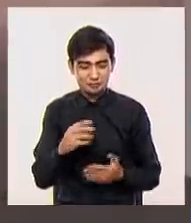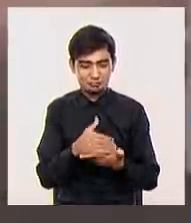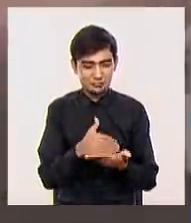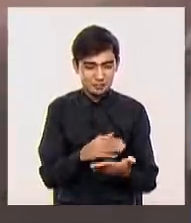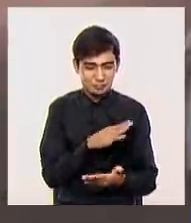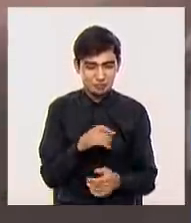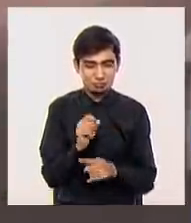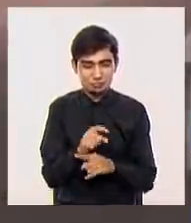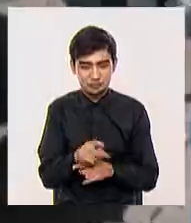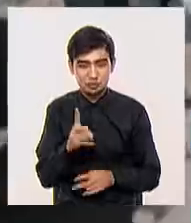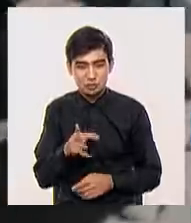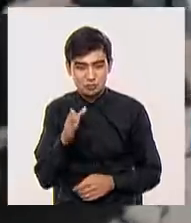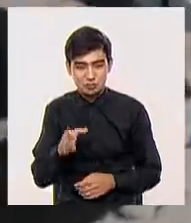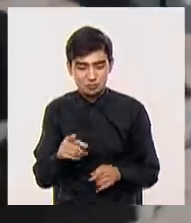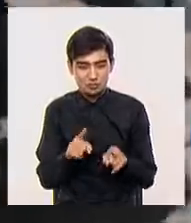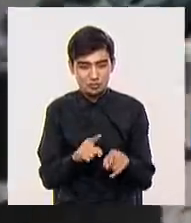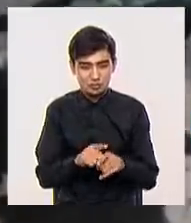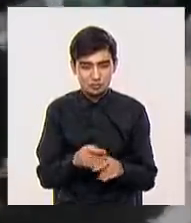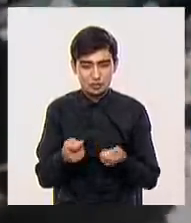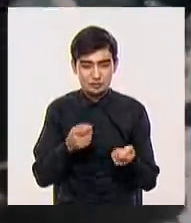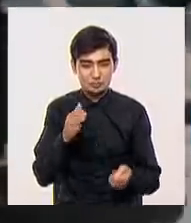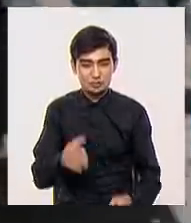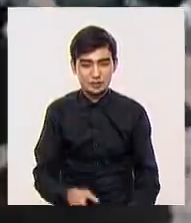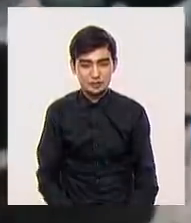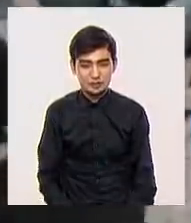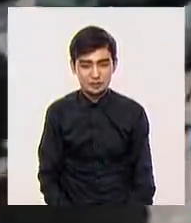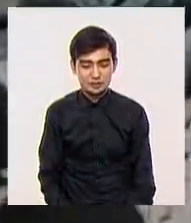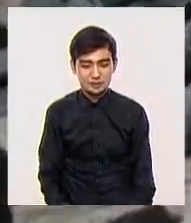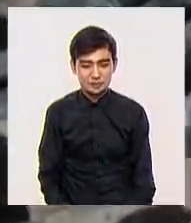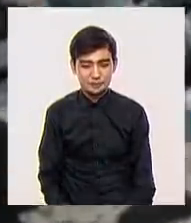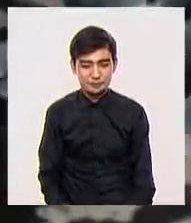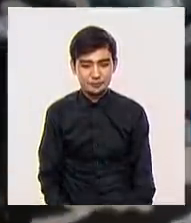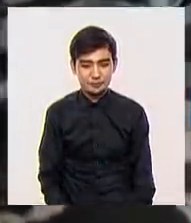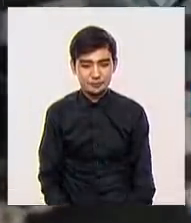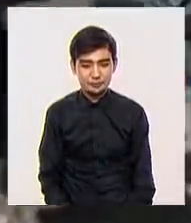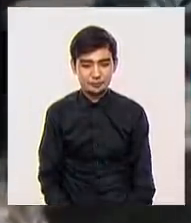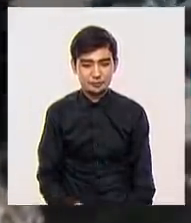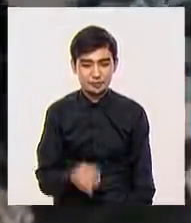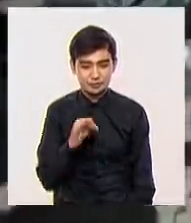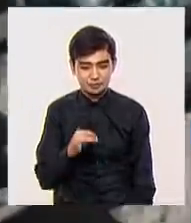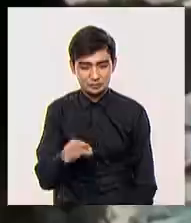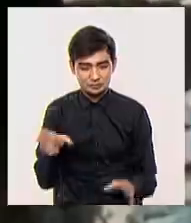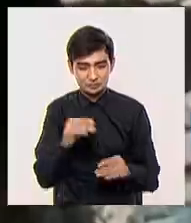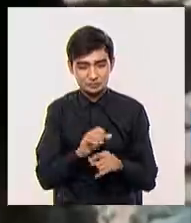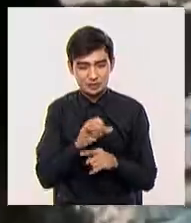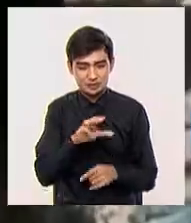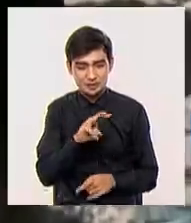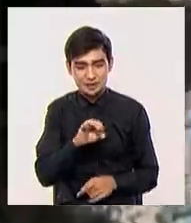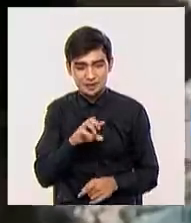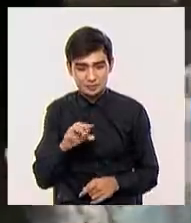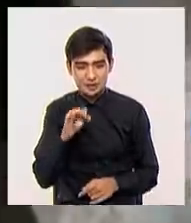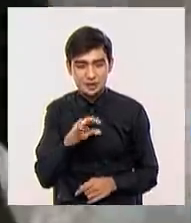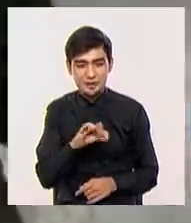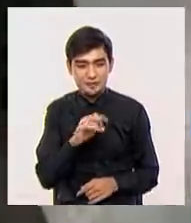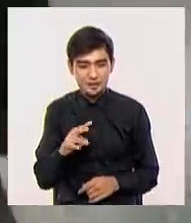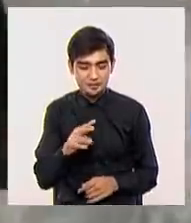келген қолбасшылар да болмақ. Ал Панджер шаткалын аттанган тәліптермен ауғандық